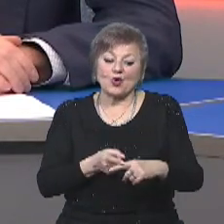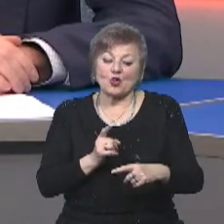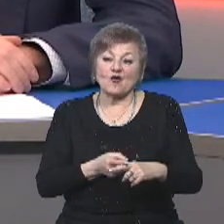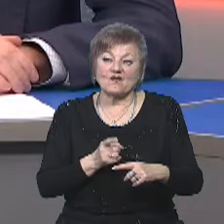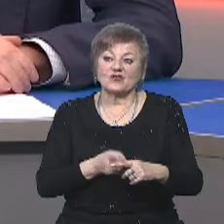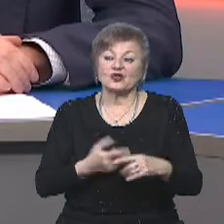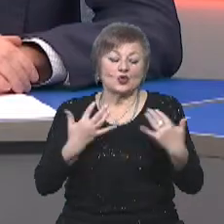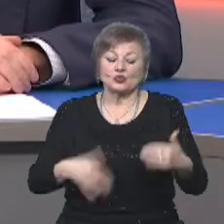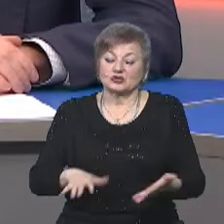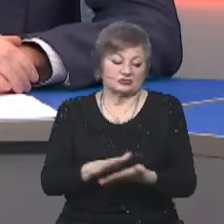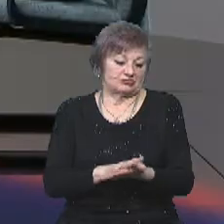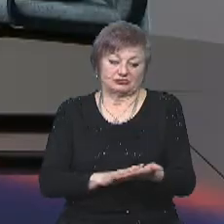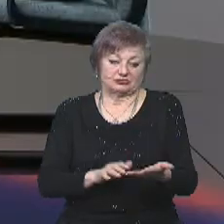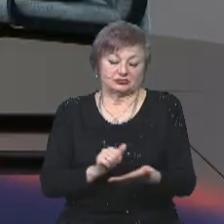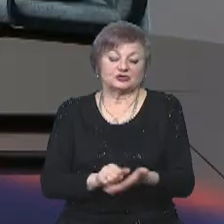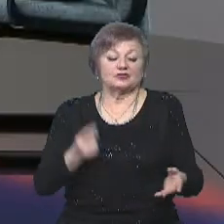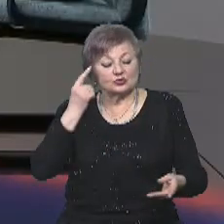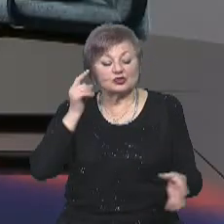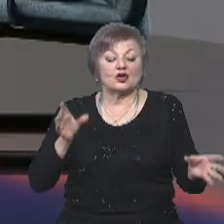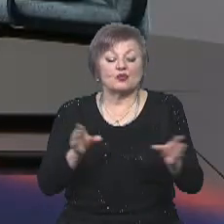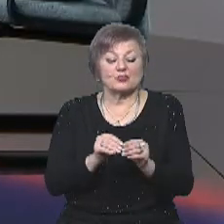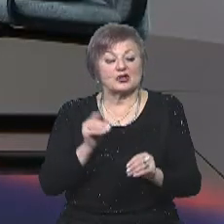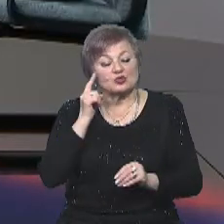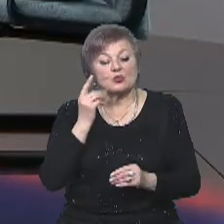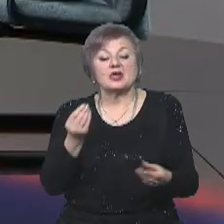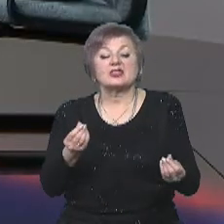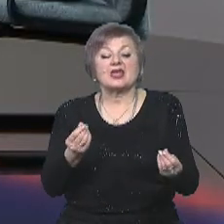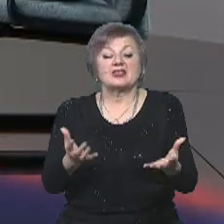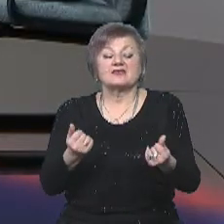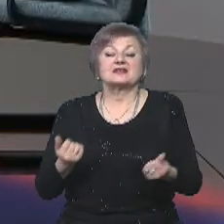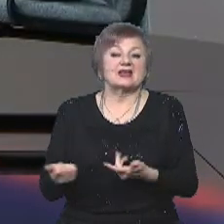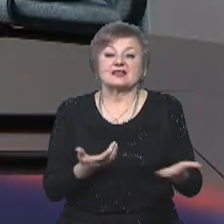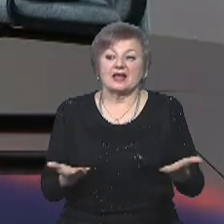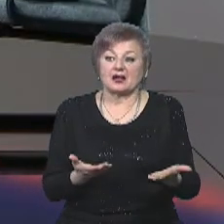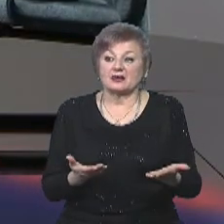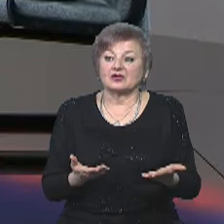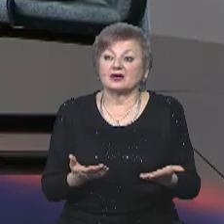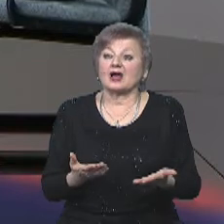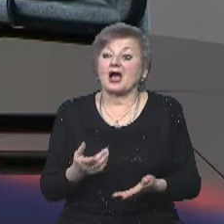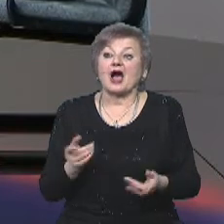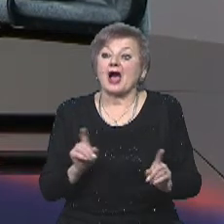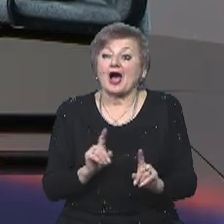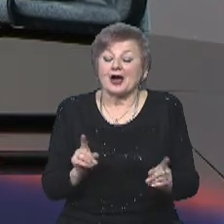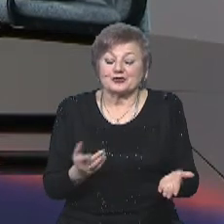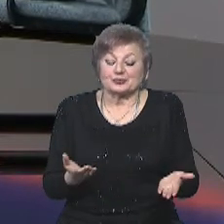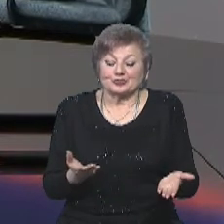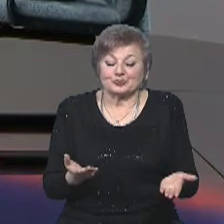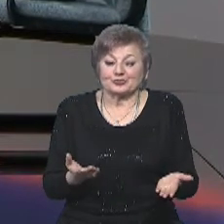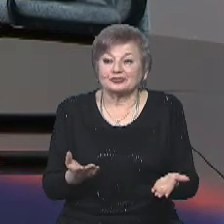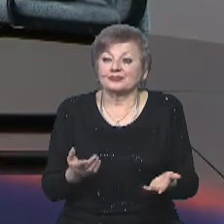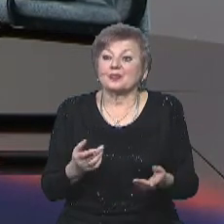уже все, хана. Давайте вместе думать, где взять деньги. Составляющая... Ну, ты маете на увазе. Так, а что здесь,